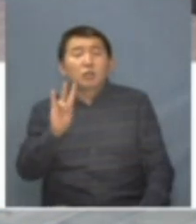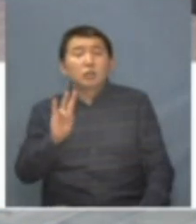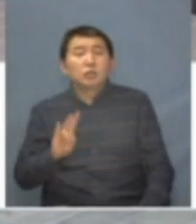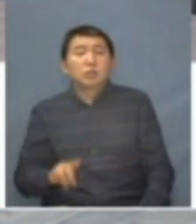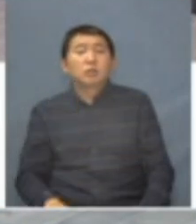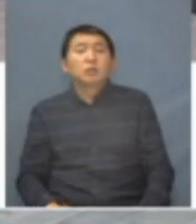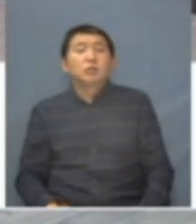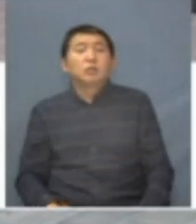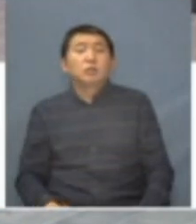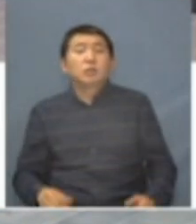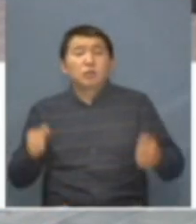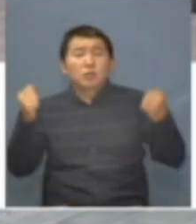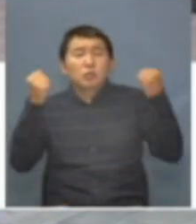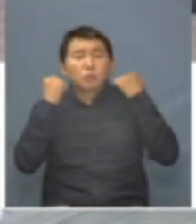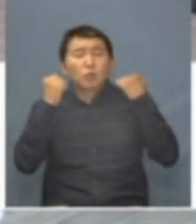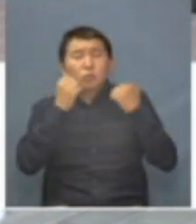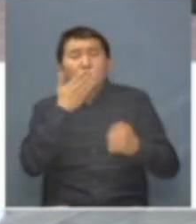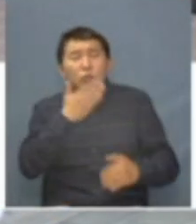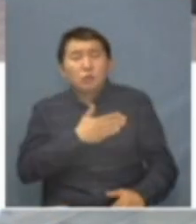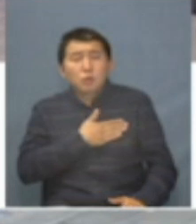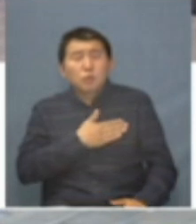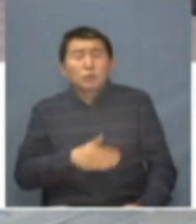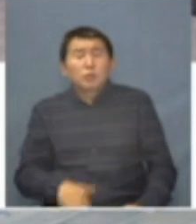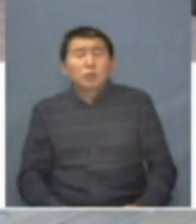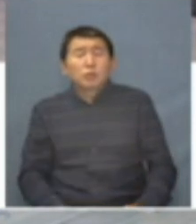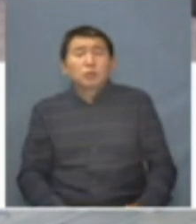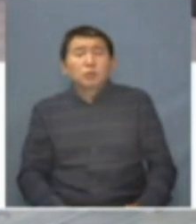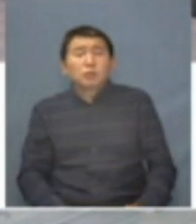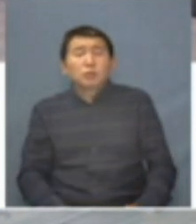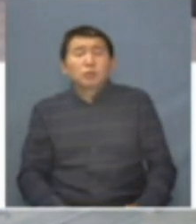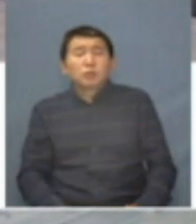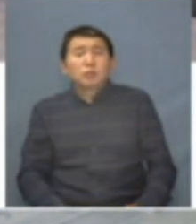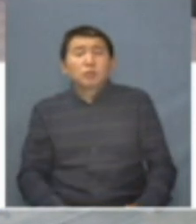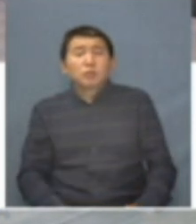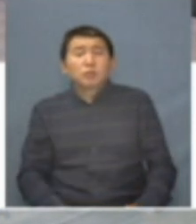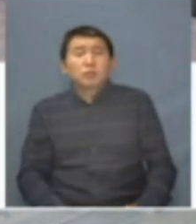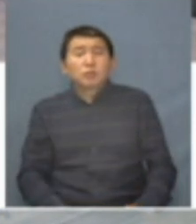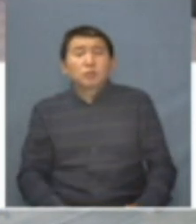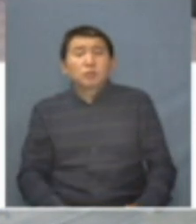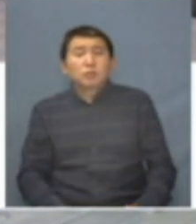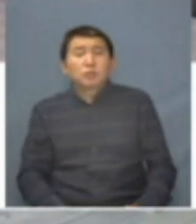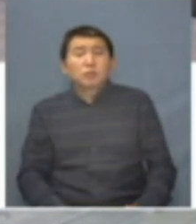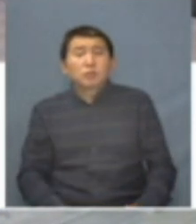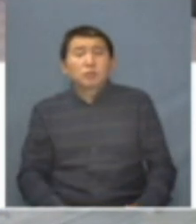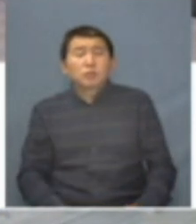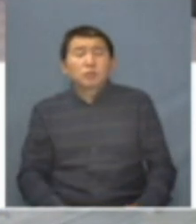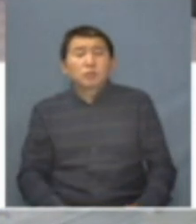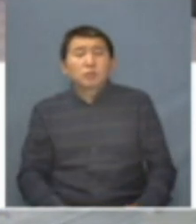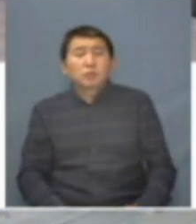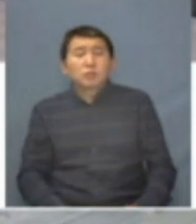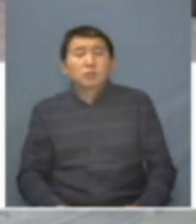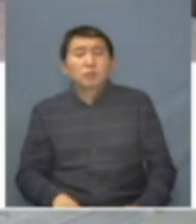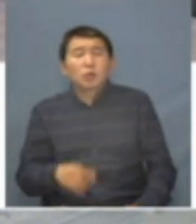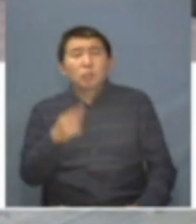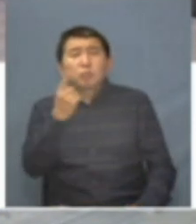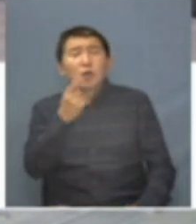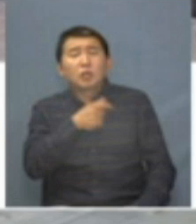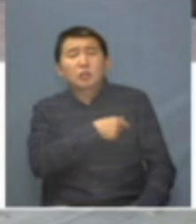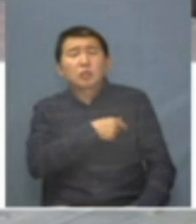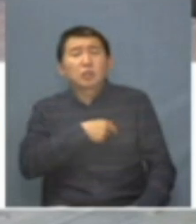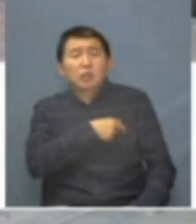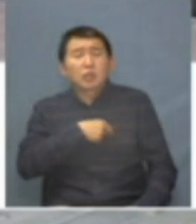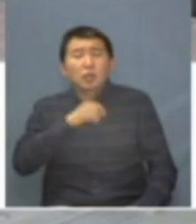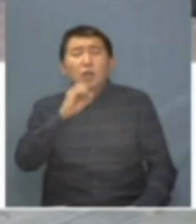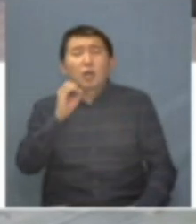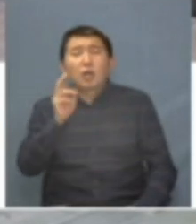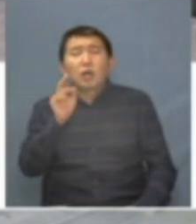бейімді, осы өте жақсы көретін бала болған. Сол оның ең бірінші бапкері Екібаев